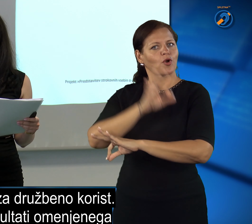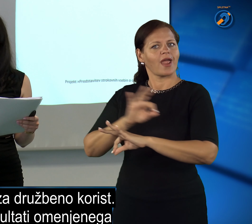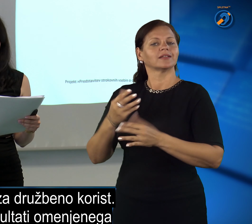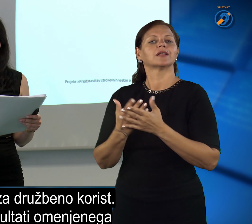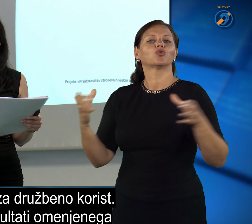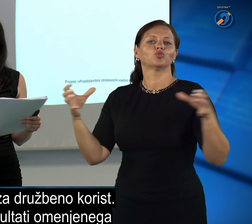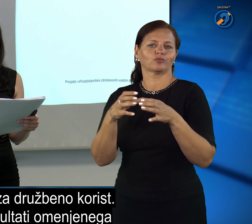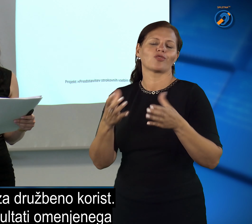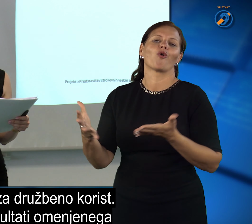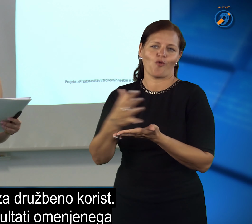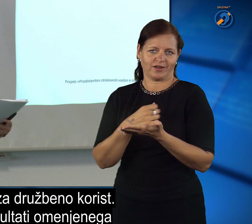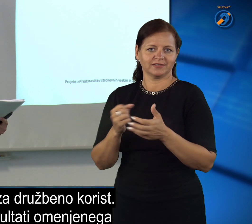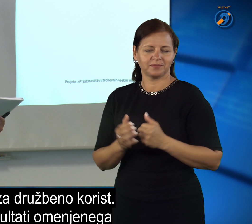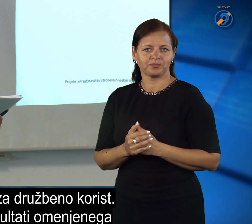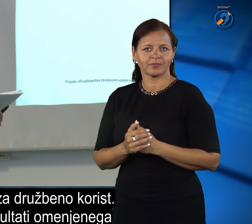korist.